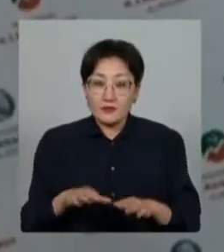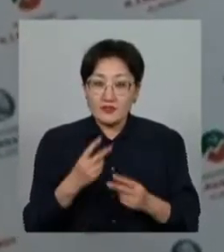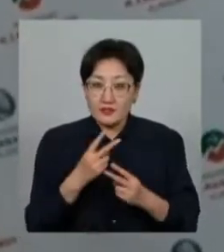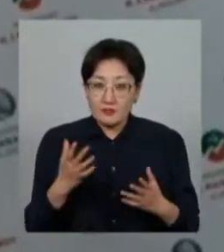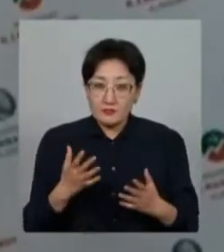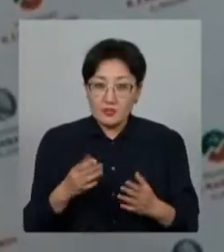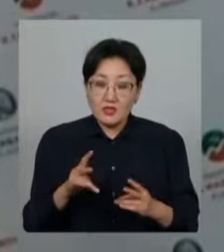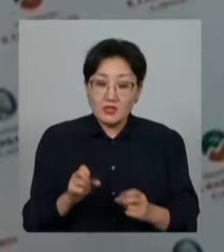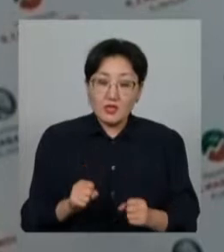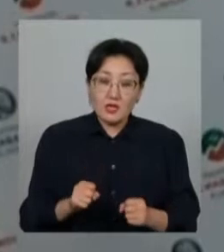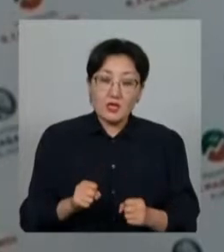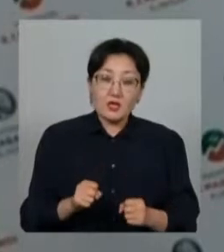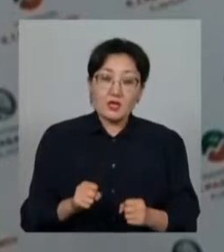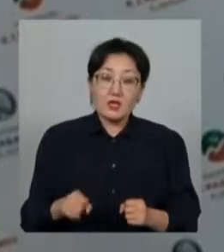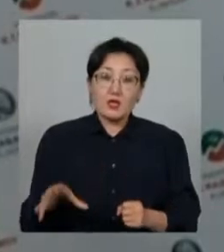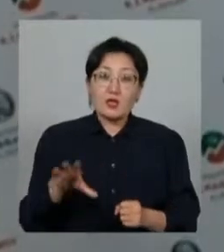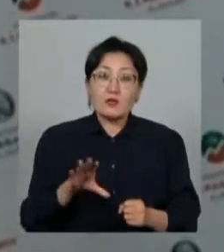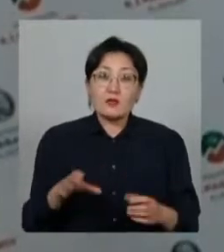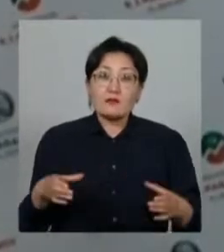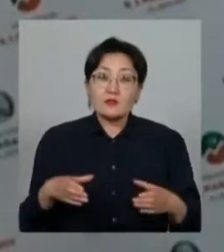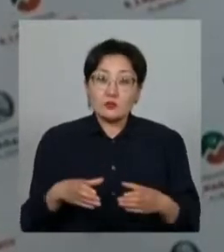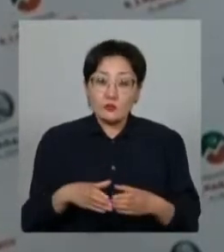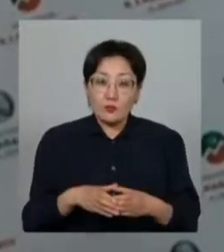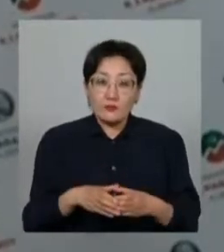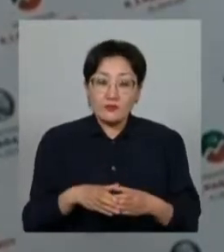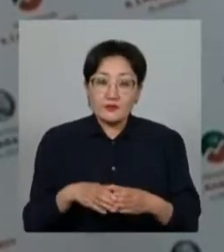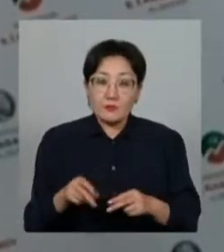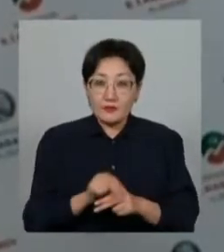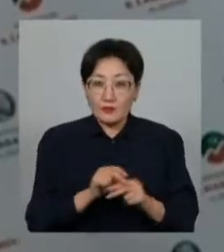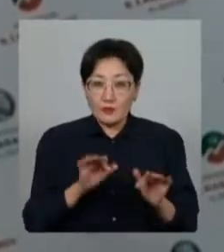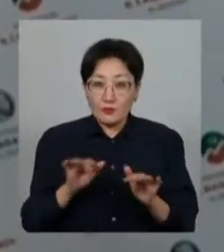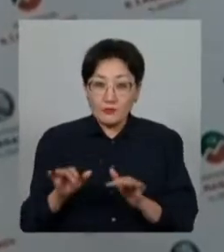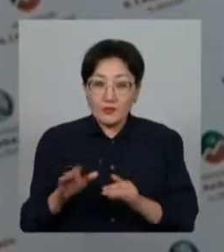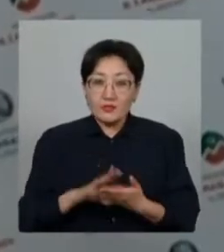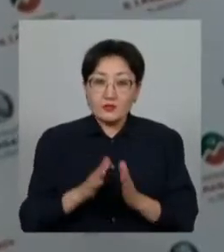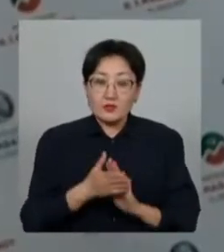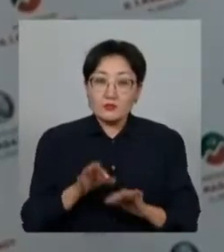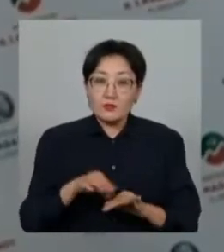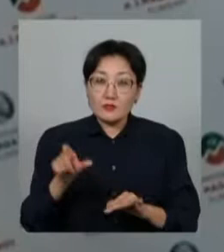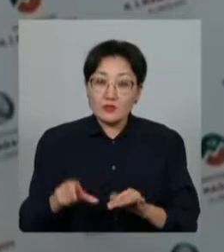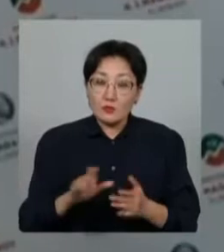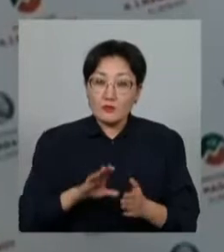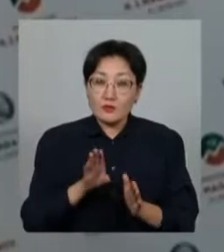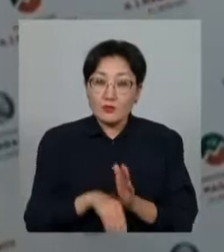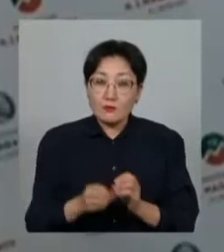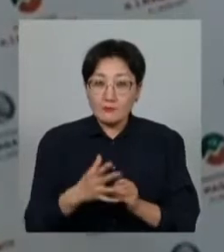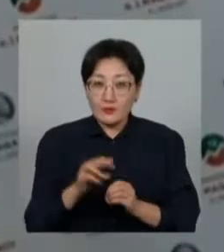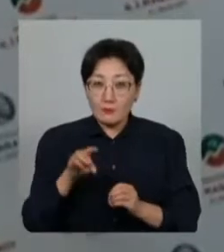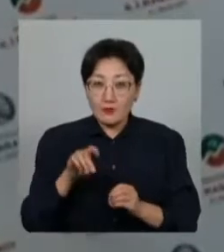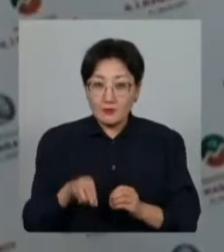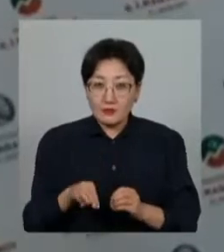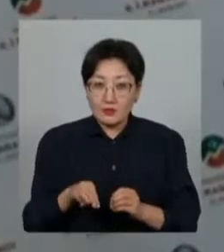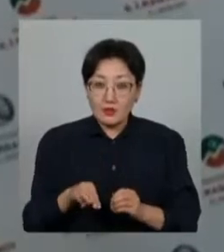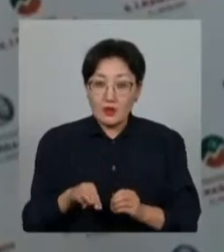Несмотря на весь комплекс интенсивной терапии, состояние пациента ухудшилось, и 15 марта